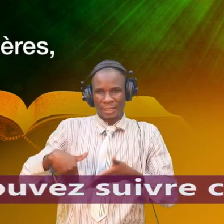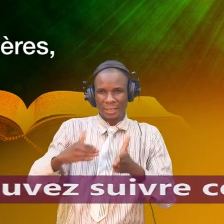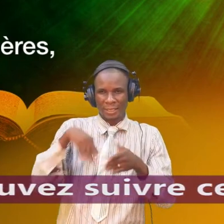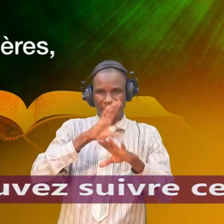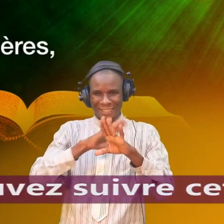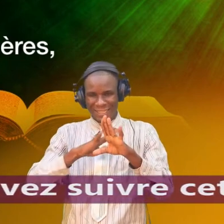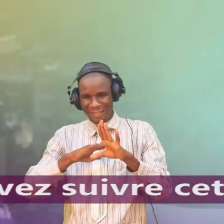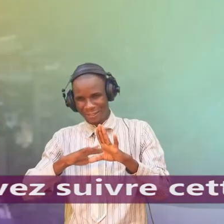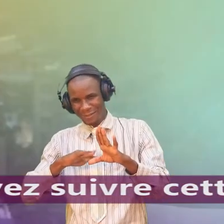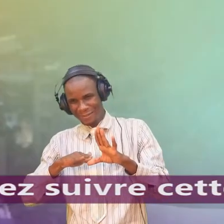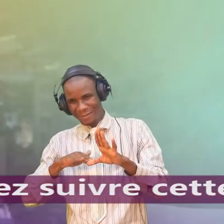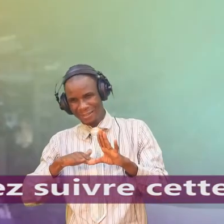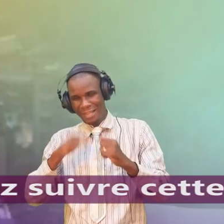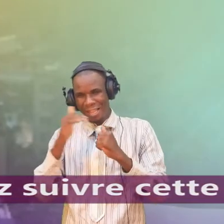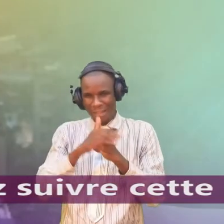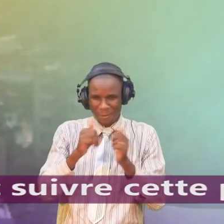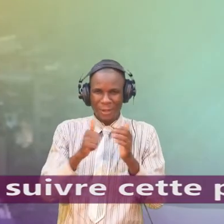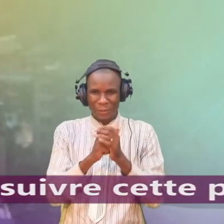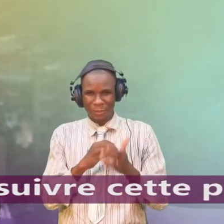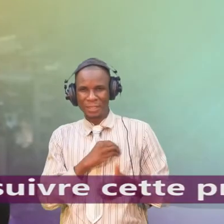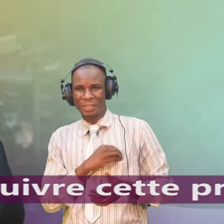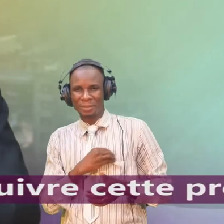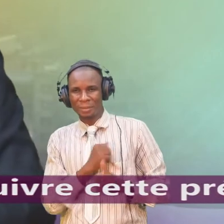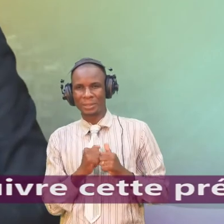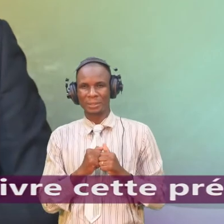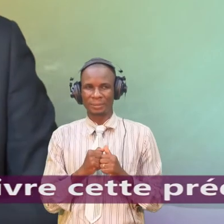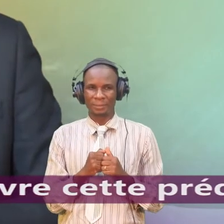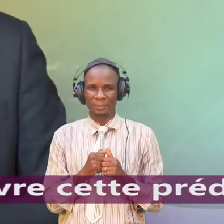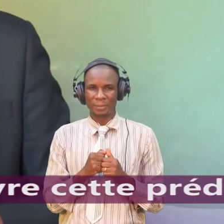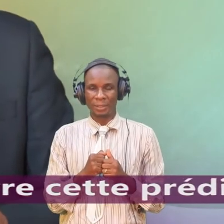ila asiye na wa yani Kristo.